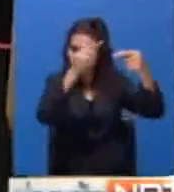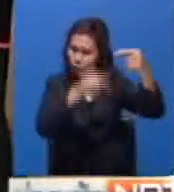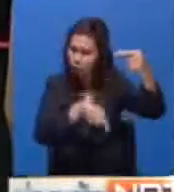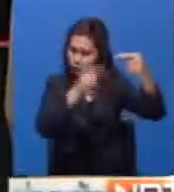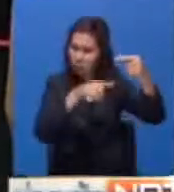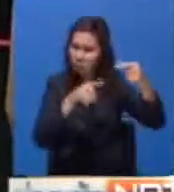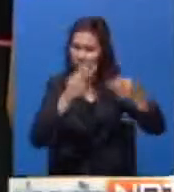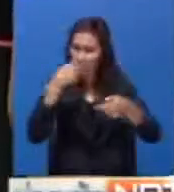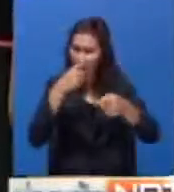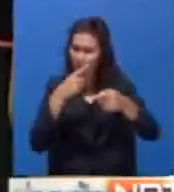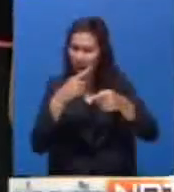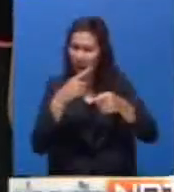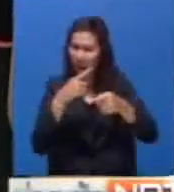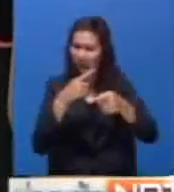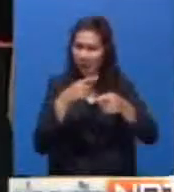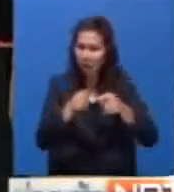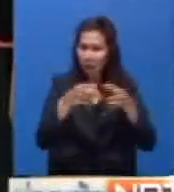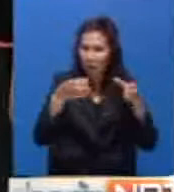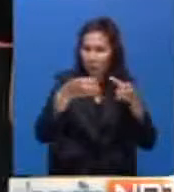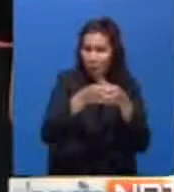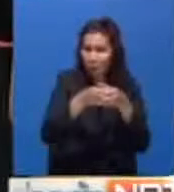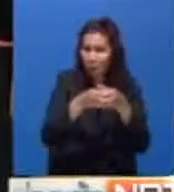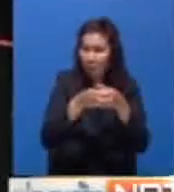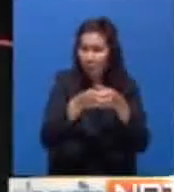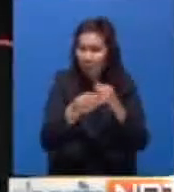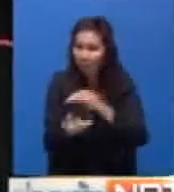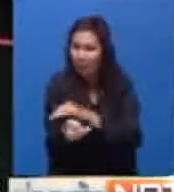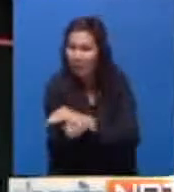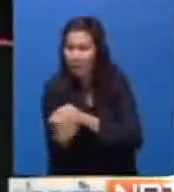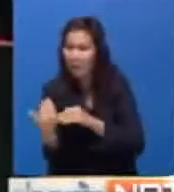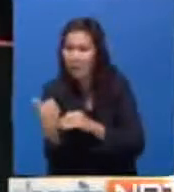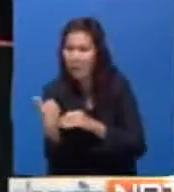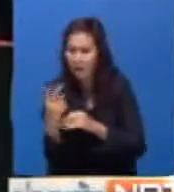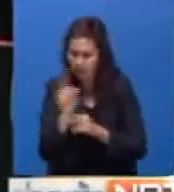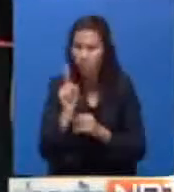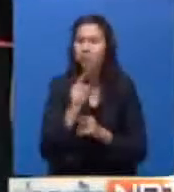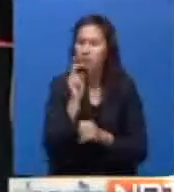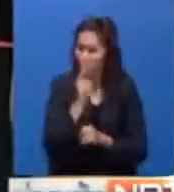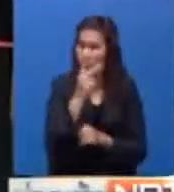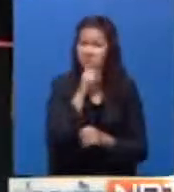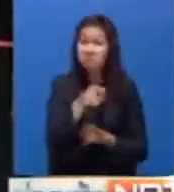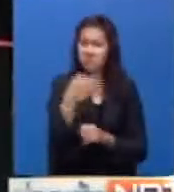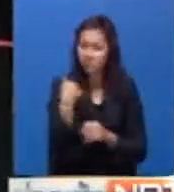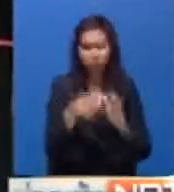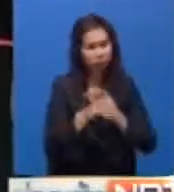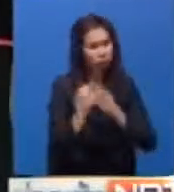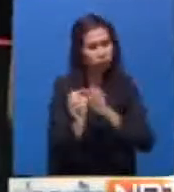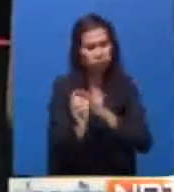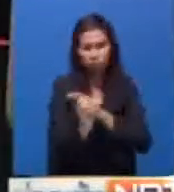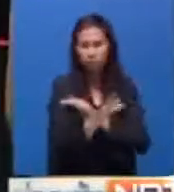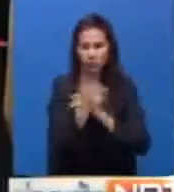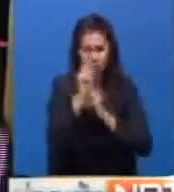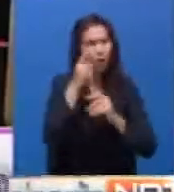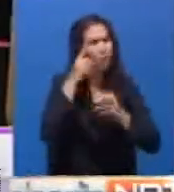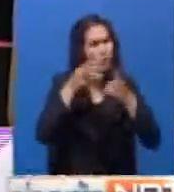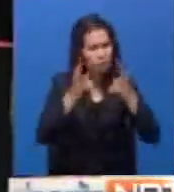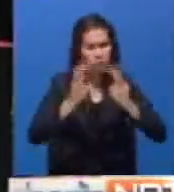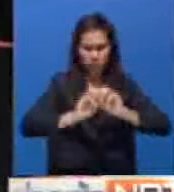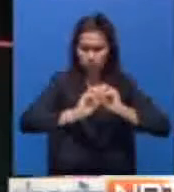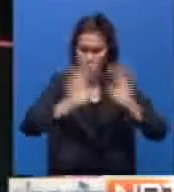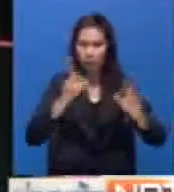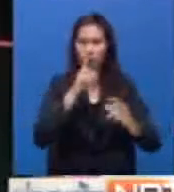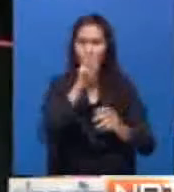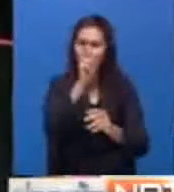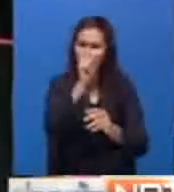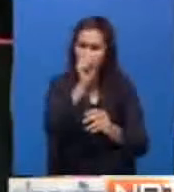90คนว่าอันนี้อยู่ในกลุ่มเส้นสายหรือไม่แล้วยังเรื่องแบบนี้ก็ต้องหมดไปก็ต้องเข้ามาโดยโปร่งใสอะโดยปร่งใสการ